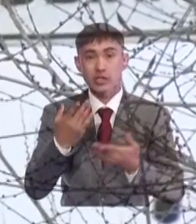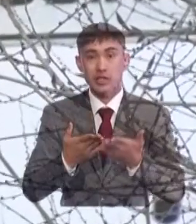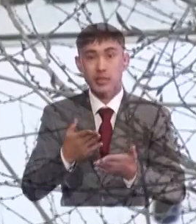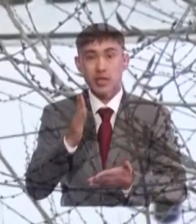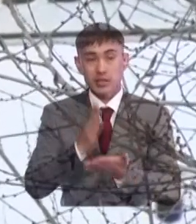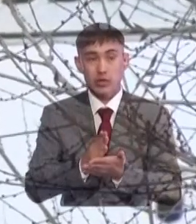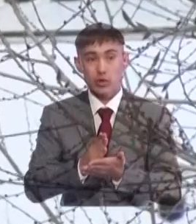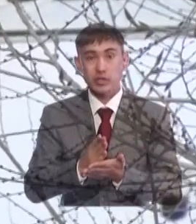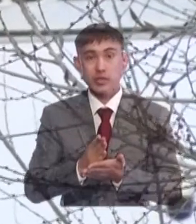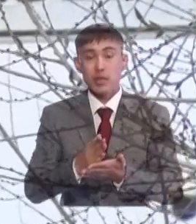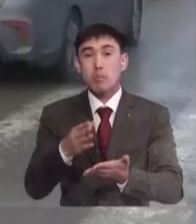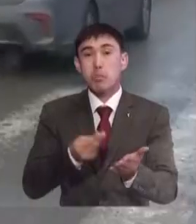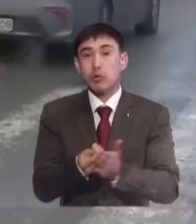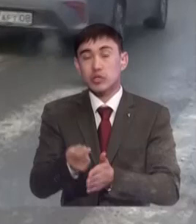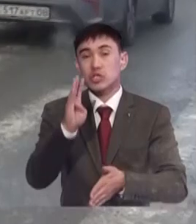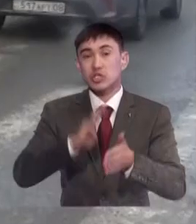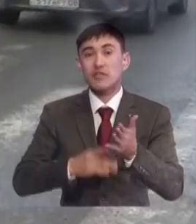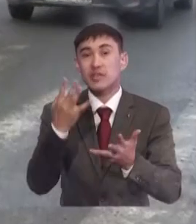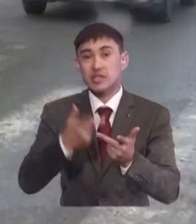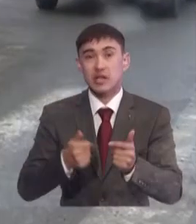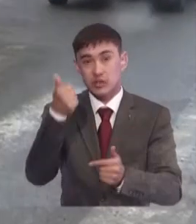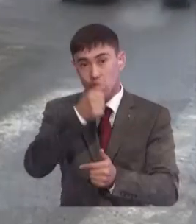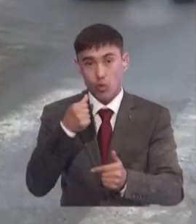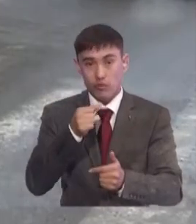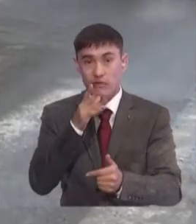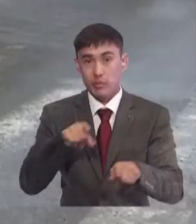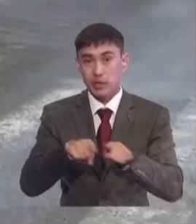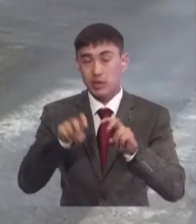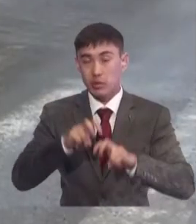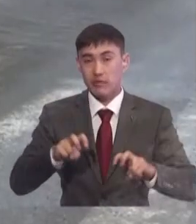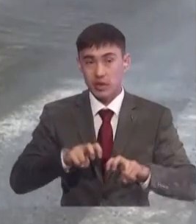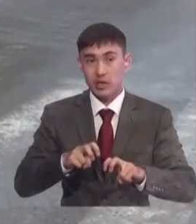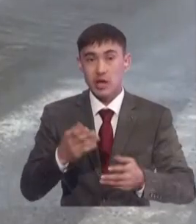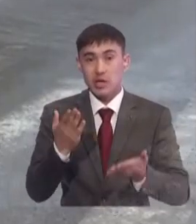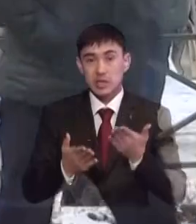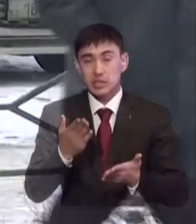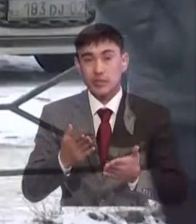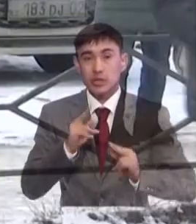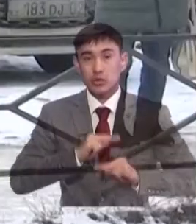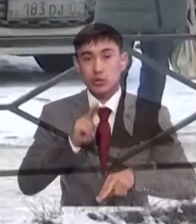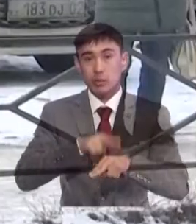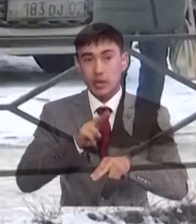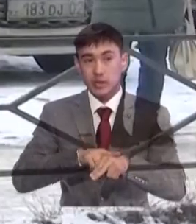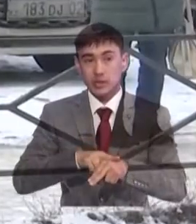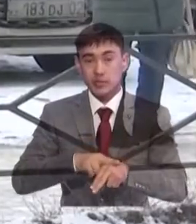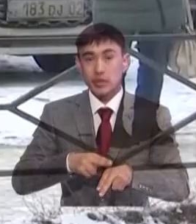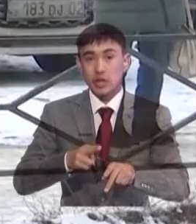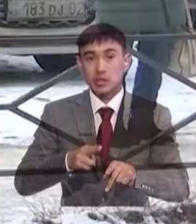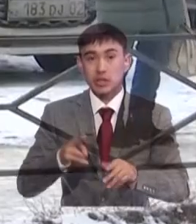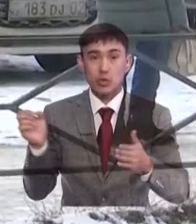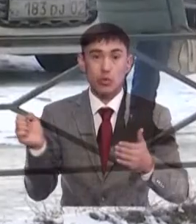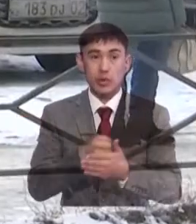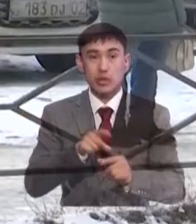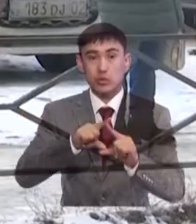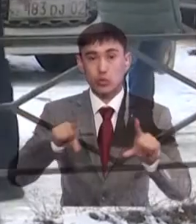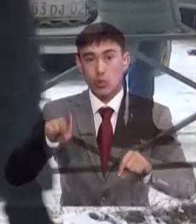те, кому приходится платить штрафы несколько раз в год во время таких проверок. Оказывается, что сотрудники полиции уполномочены снимать